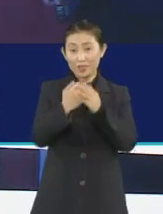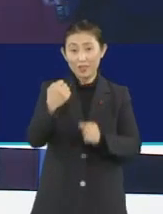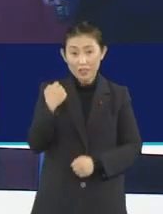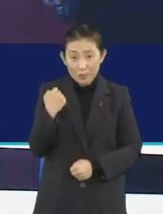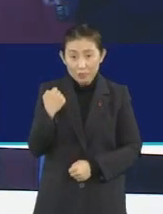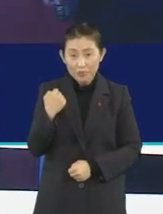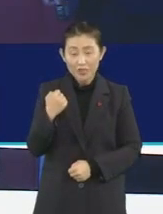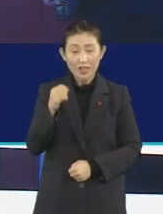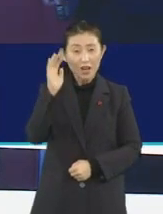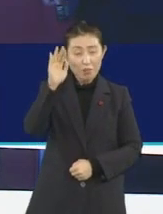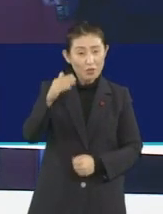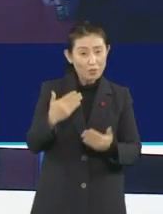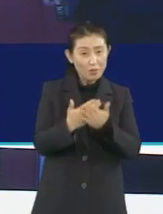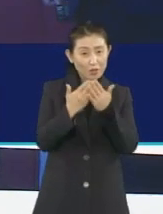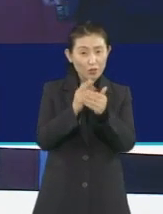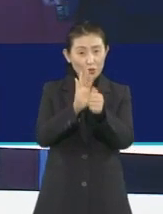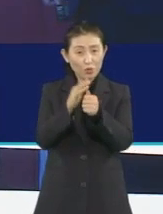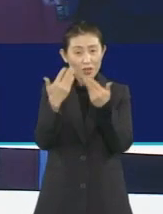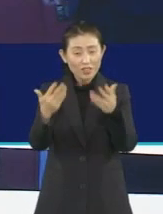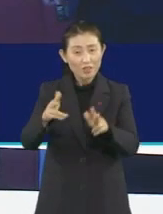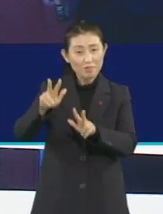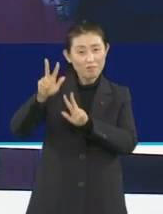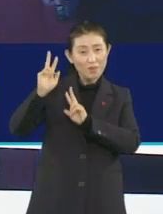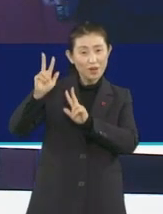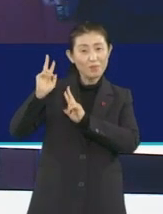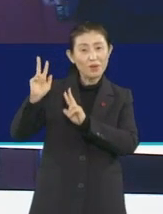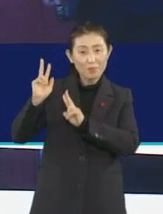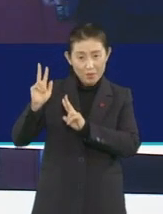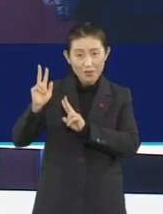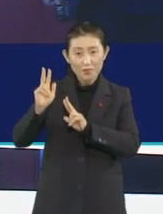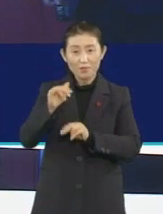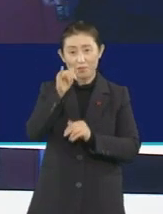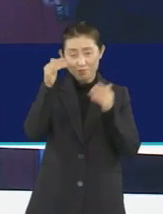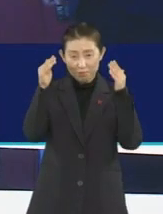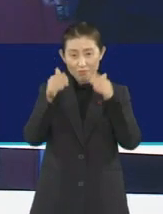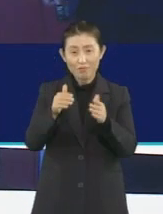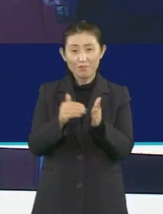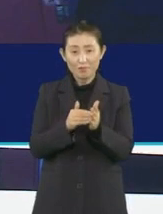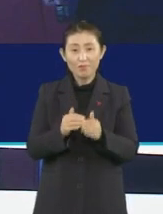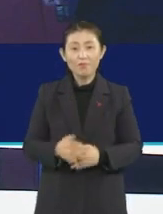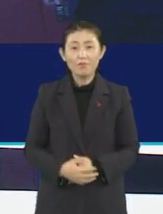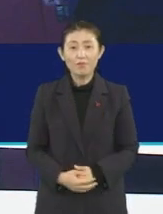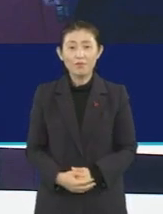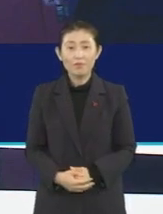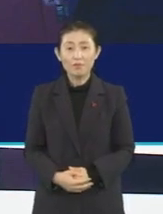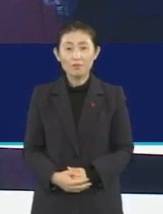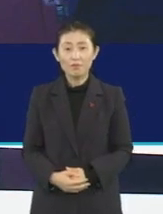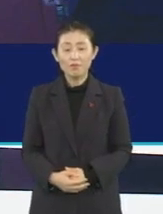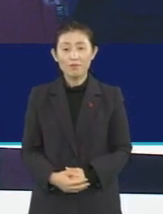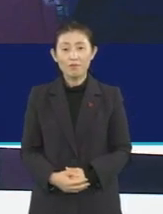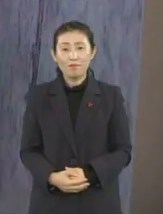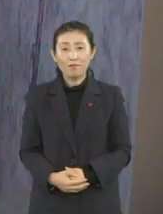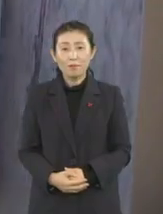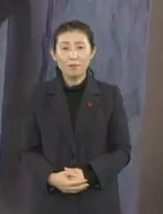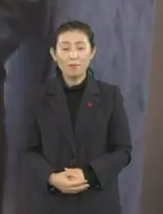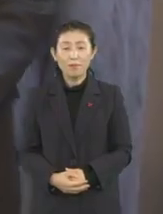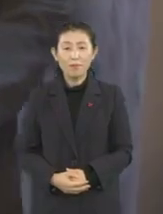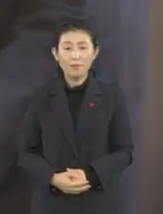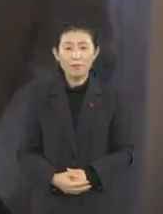경제 공약을 집중적으로 쏟아내며 경제인 들에 관심을 모으는 데 주력했습니다 김진석 기자 입니다